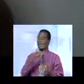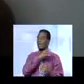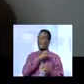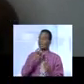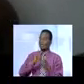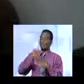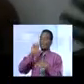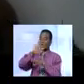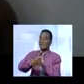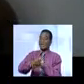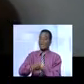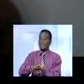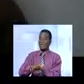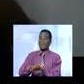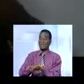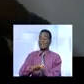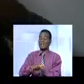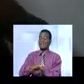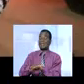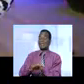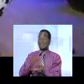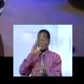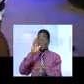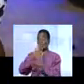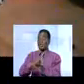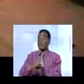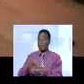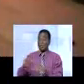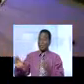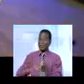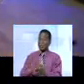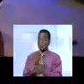soir, donc si on met le feu, on va l'éteindre.